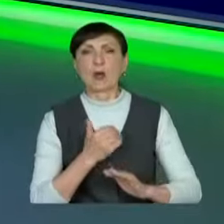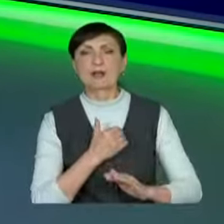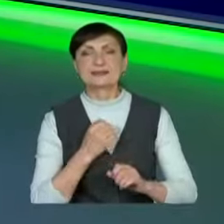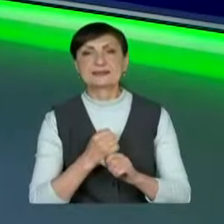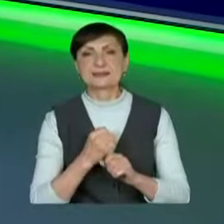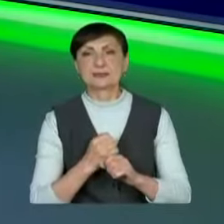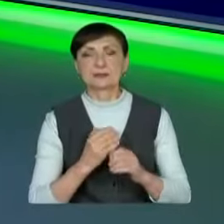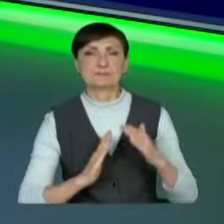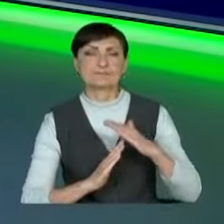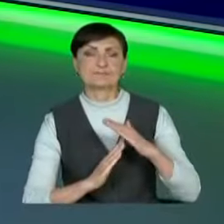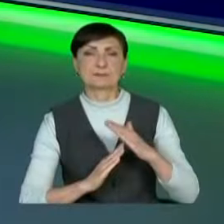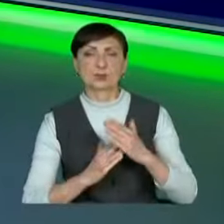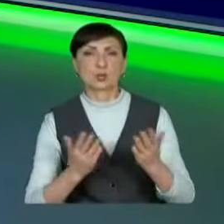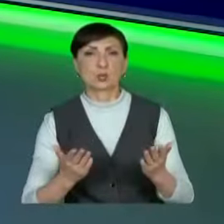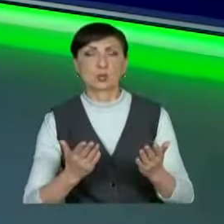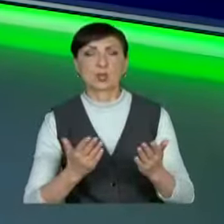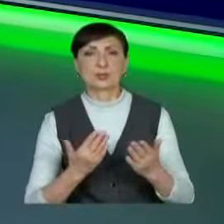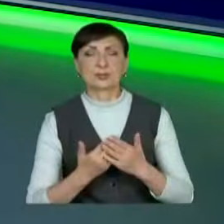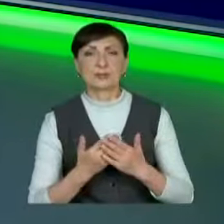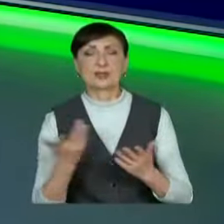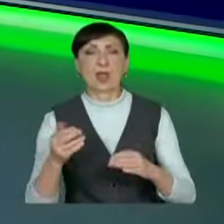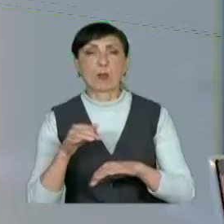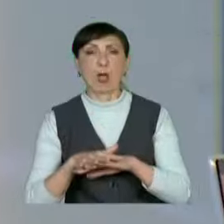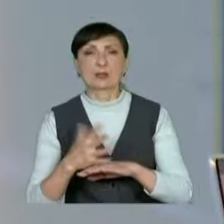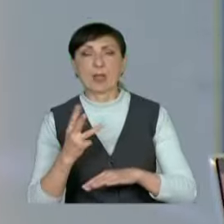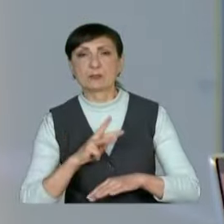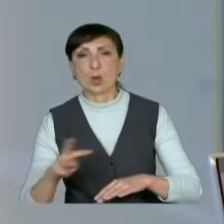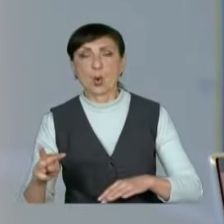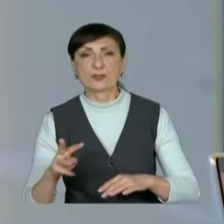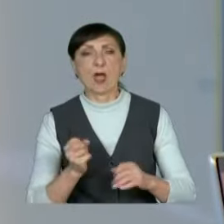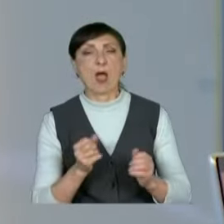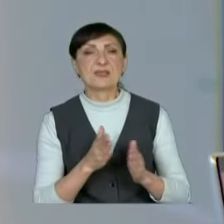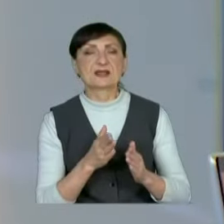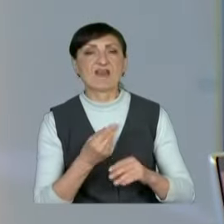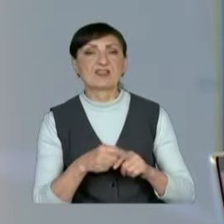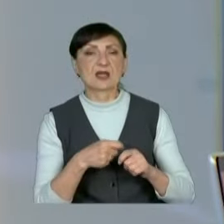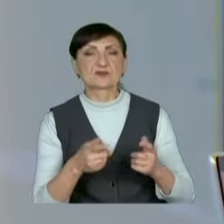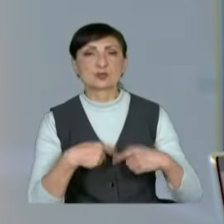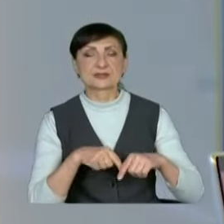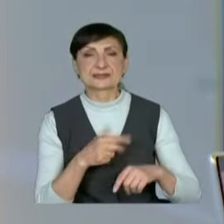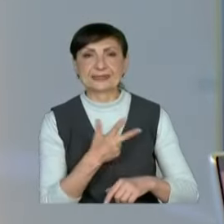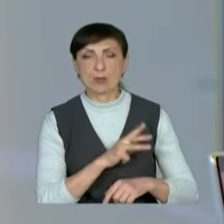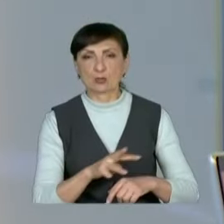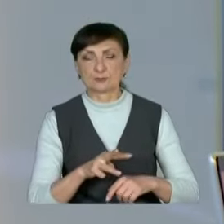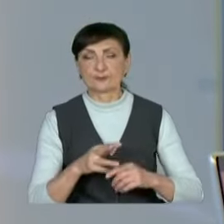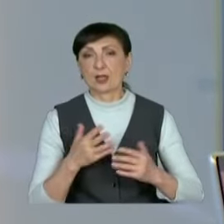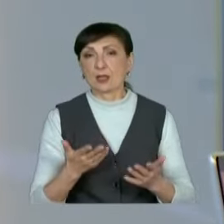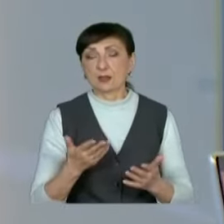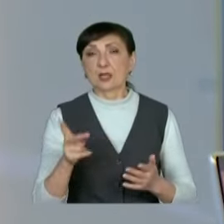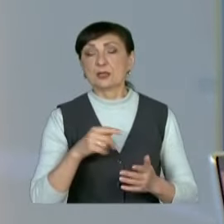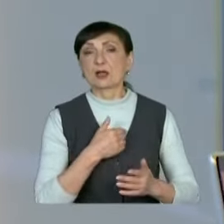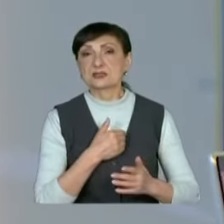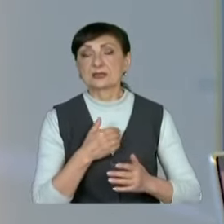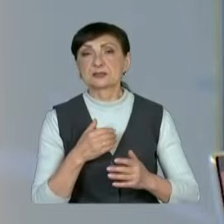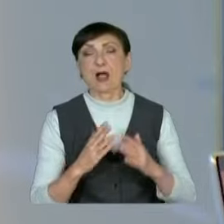пороге, на уровне для банков 5 миллионов, для микрофинансовых организаций на уровне 3 миллионов. Uh-huh. И также хотят